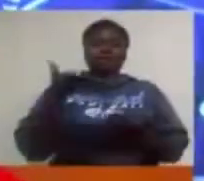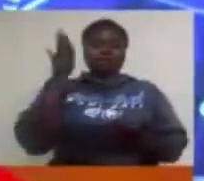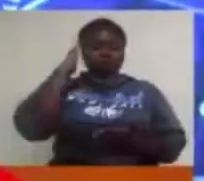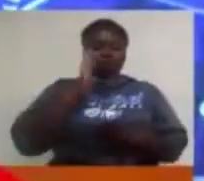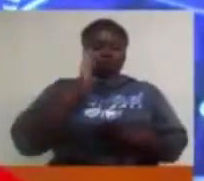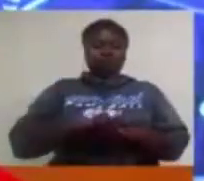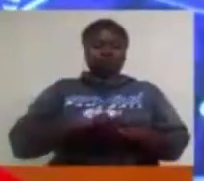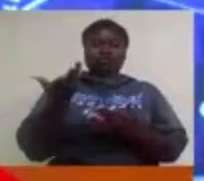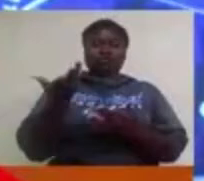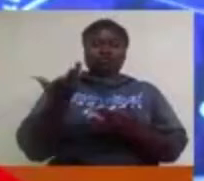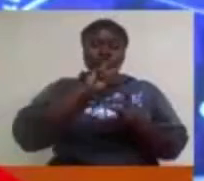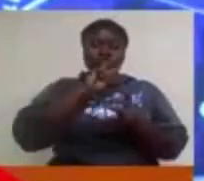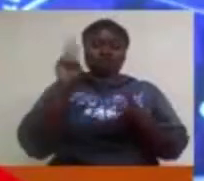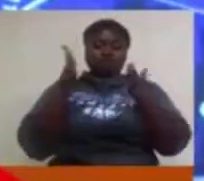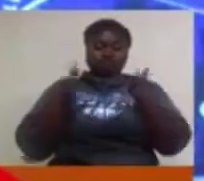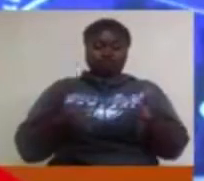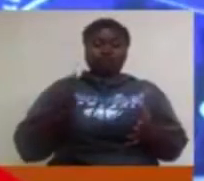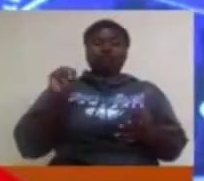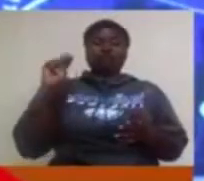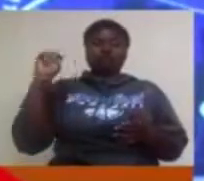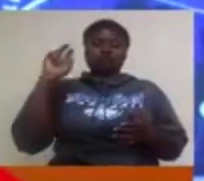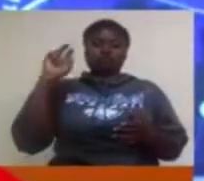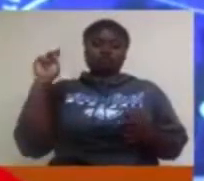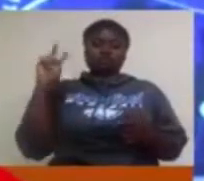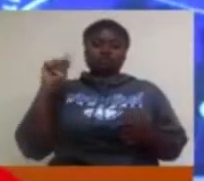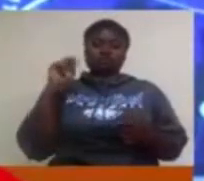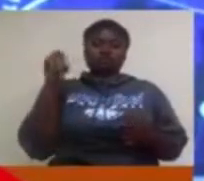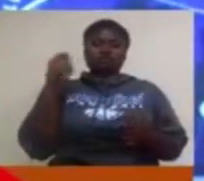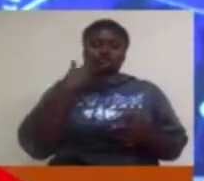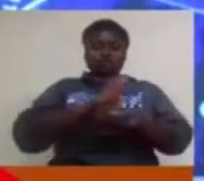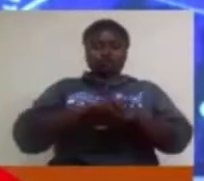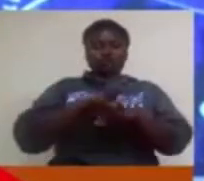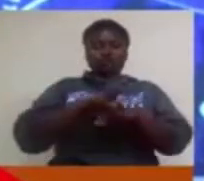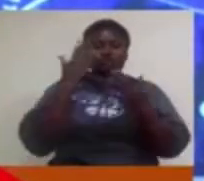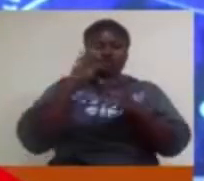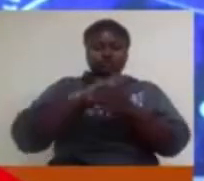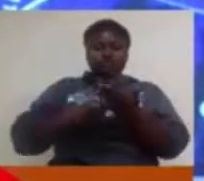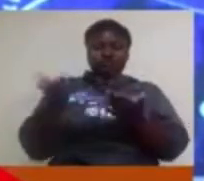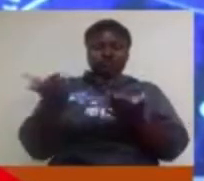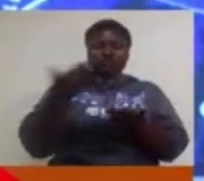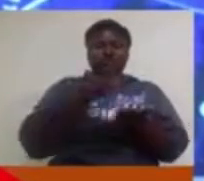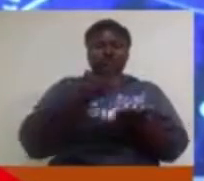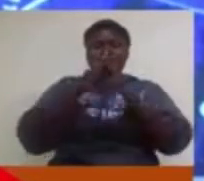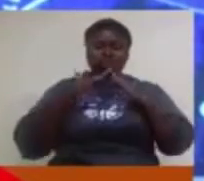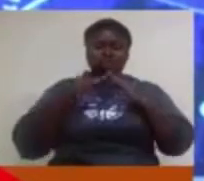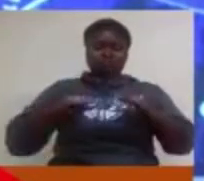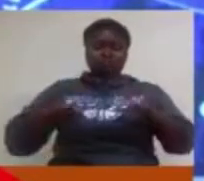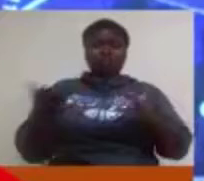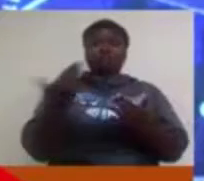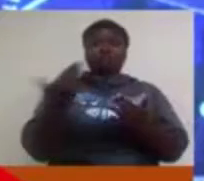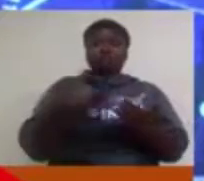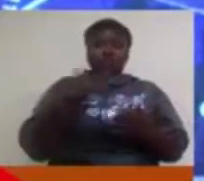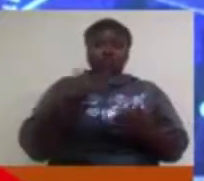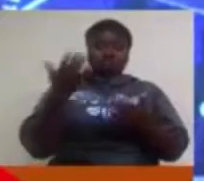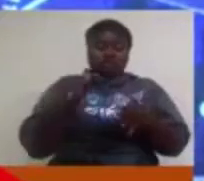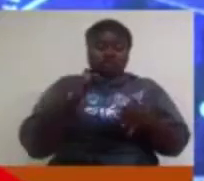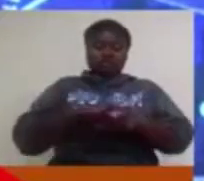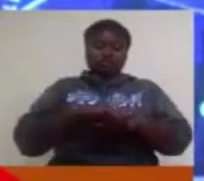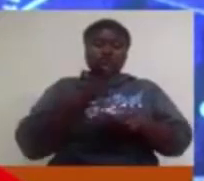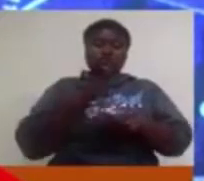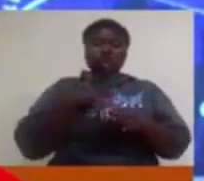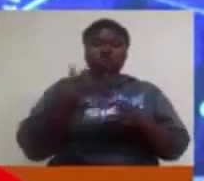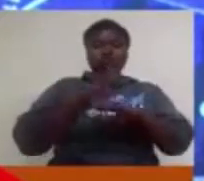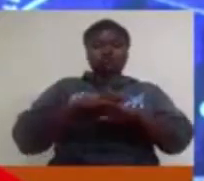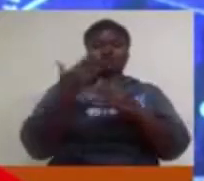Nimwihoka wakwa mwiroli wa Utana TV ate ne umana muthenya mwega na muthenya mwagireru na muhoreru ndiye gutidia wega